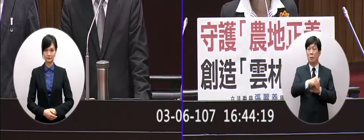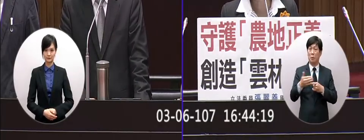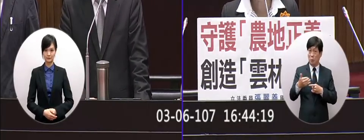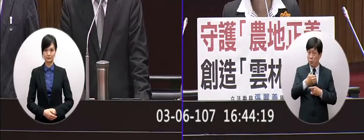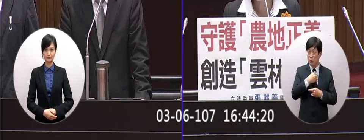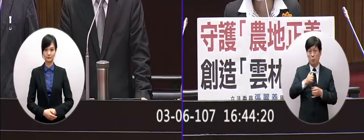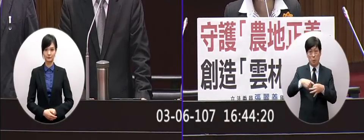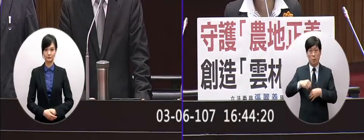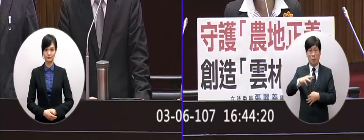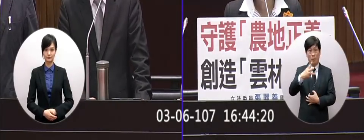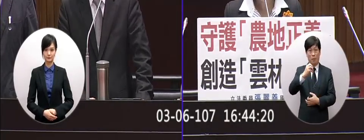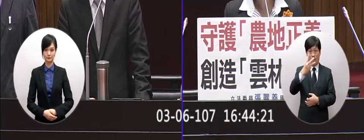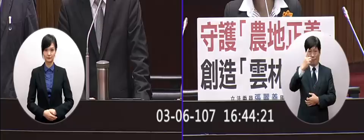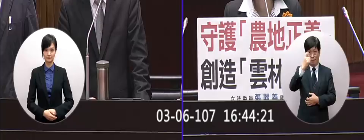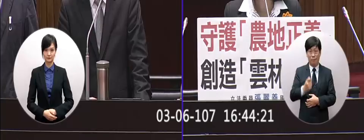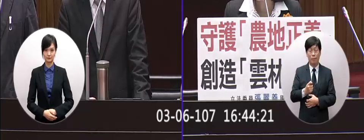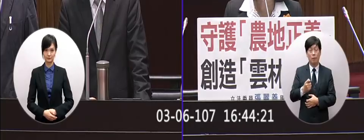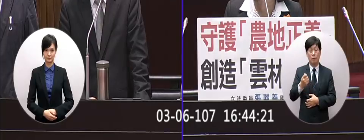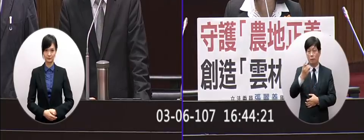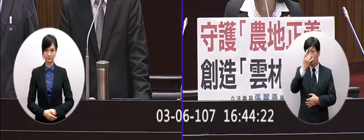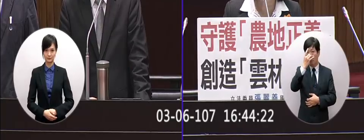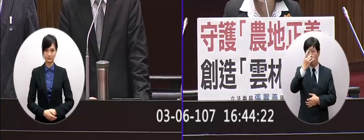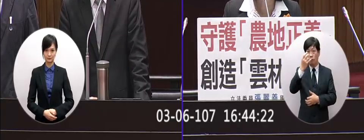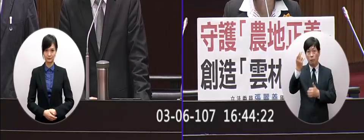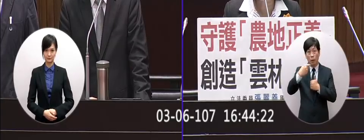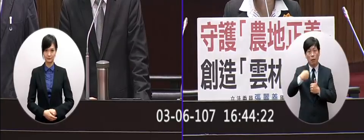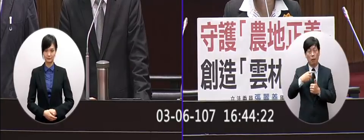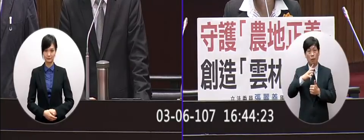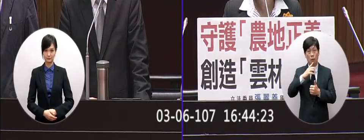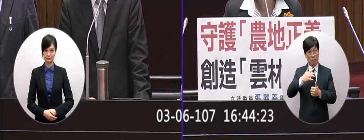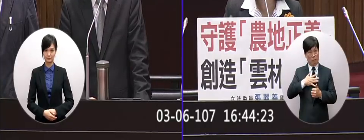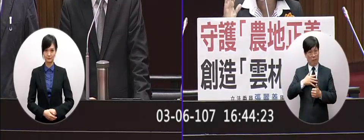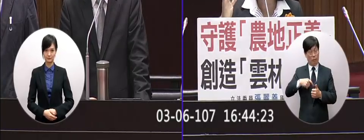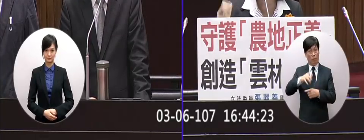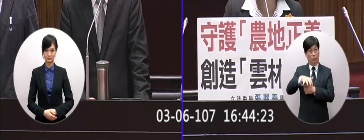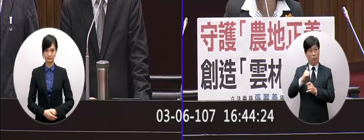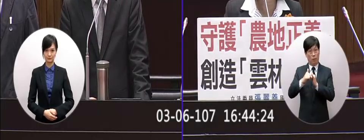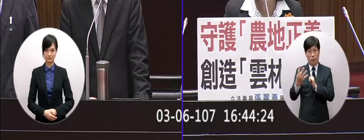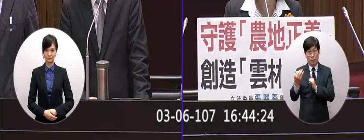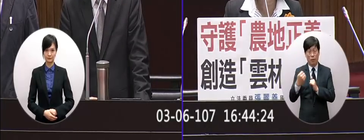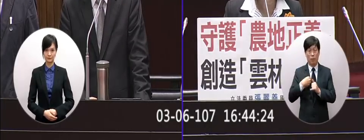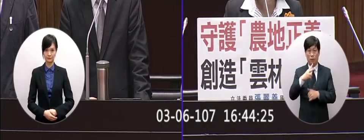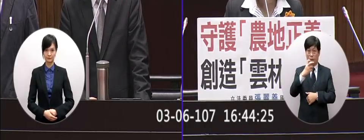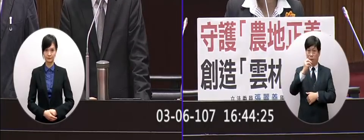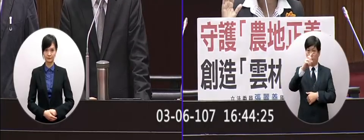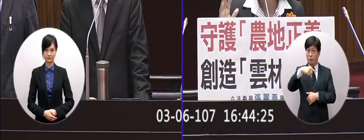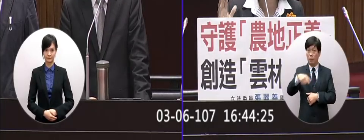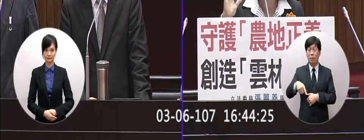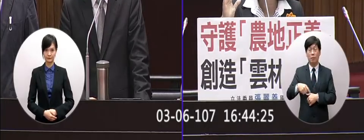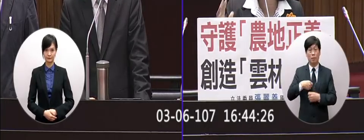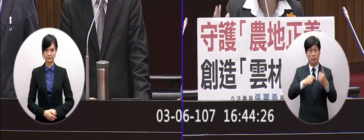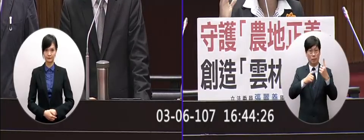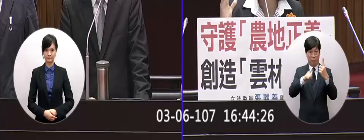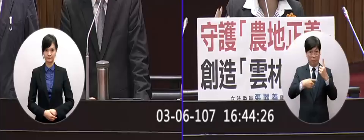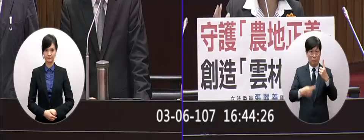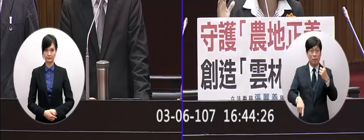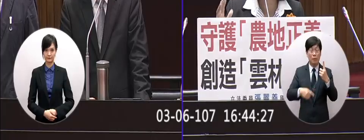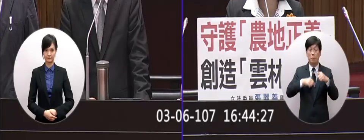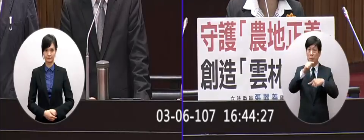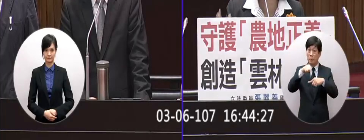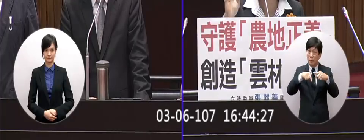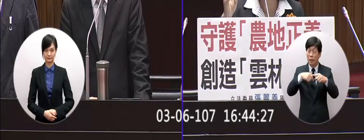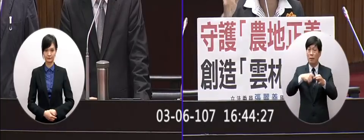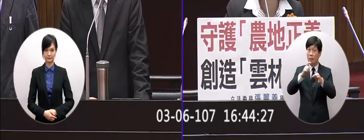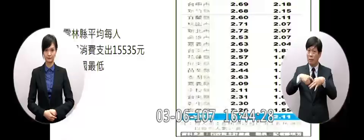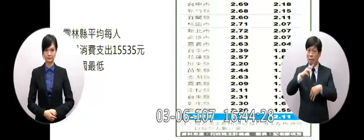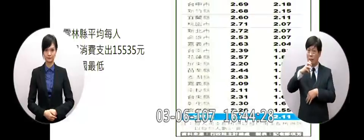值最高803亿，结果你知道我多少农民吗？我有23万的农民，每一个农民平均